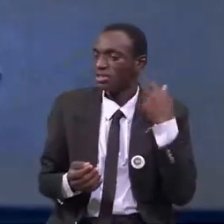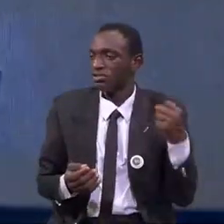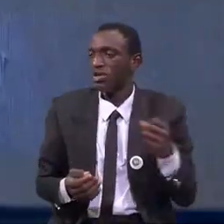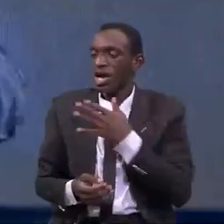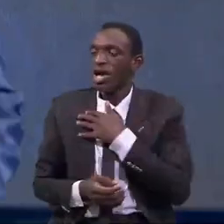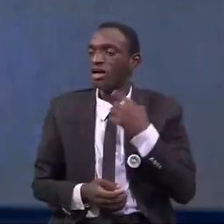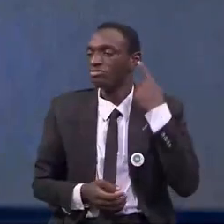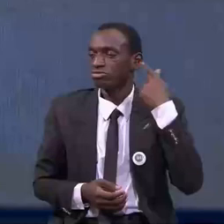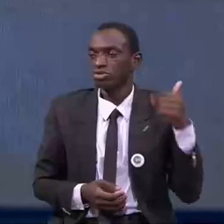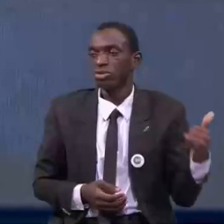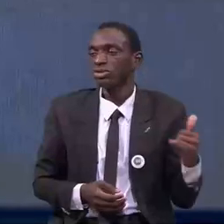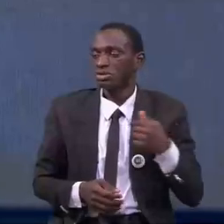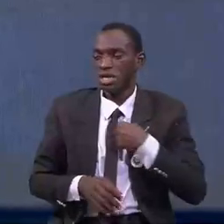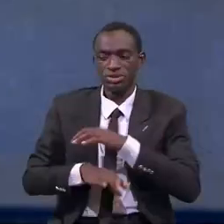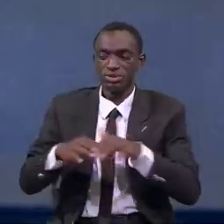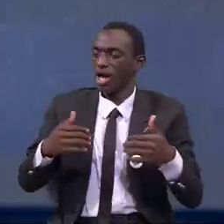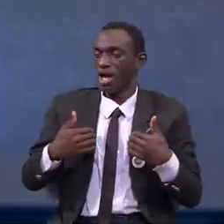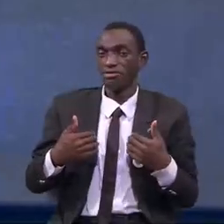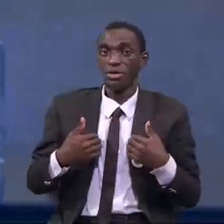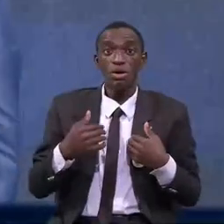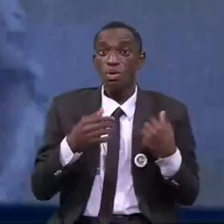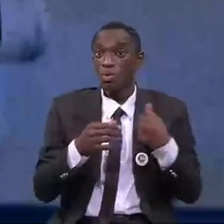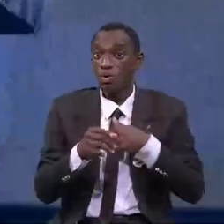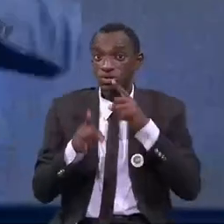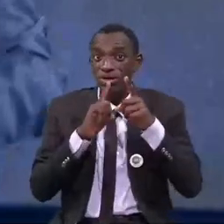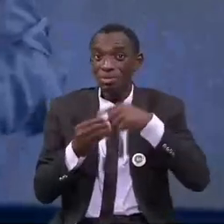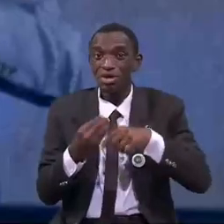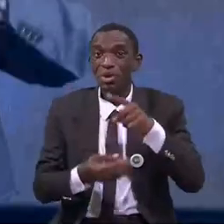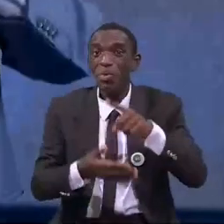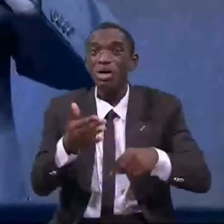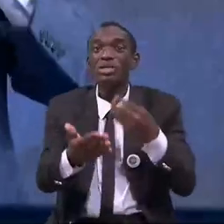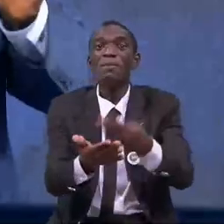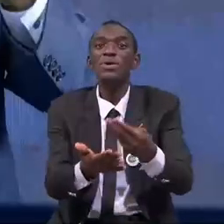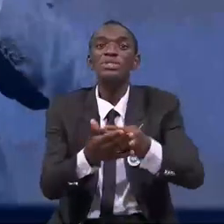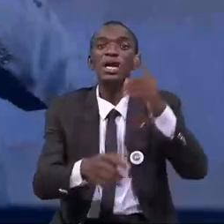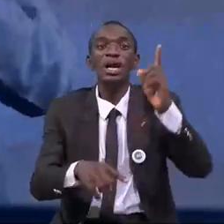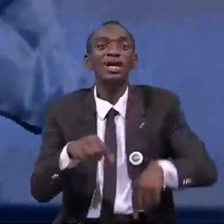or nous parlons de ce que l'or et l'argent ne peuvent pas